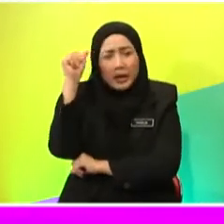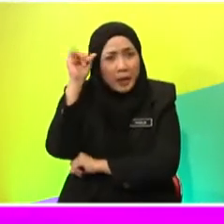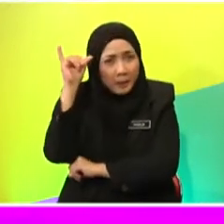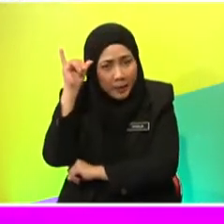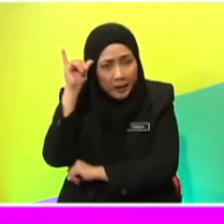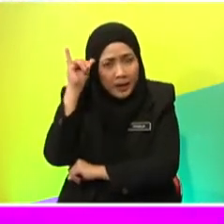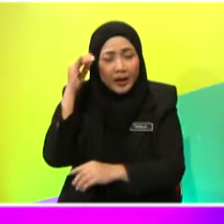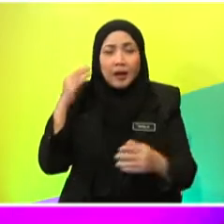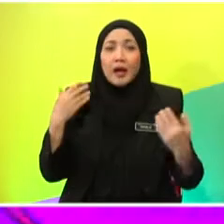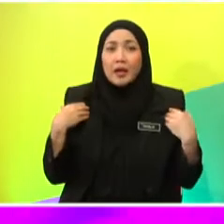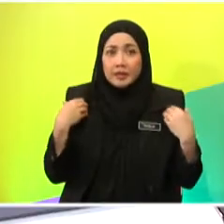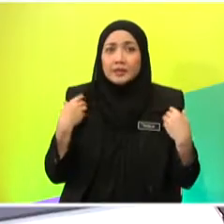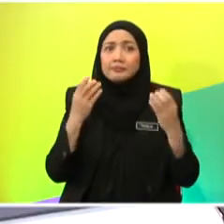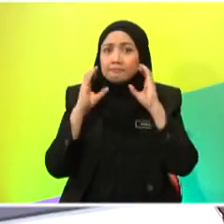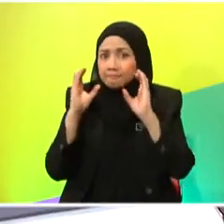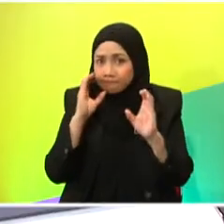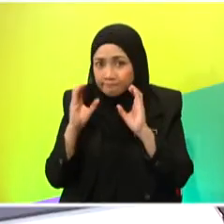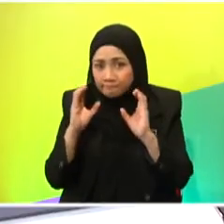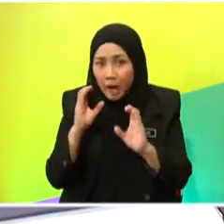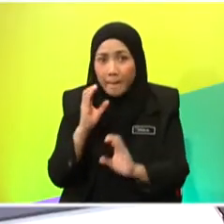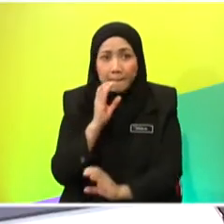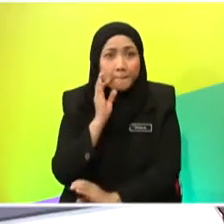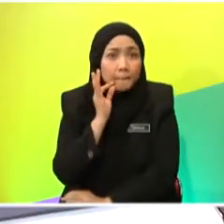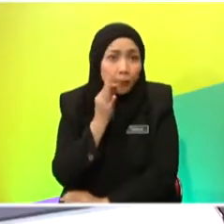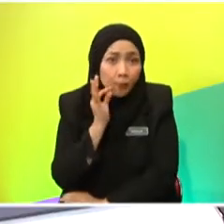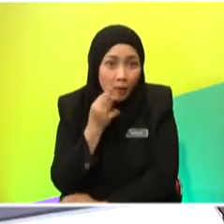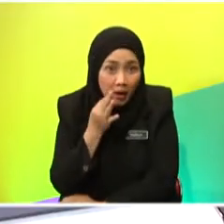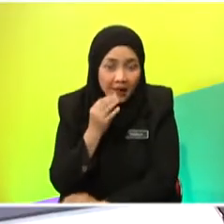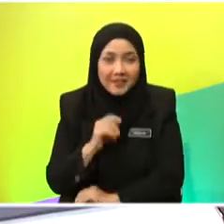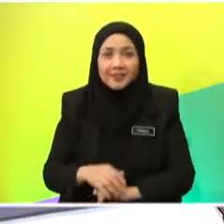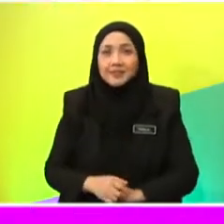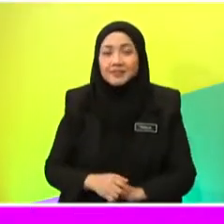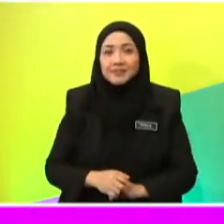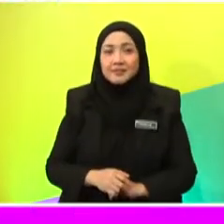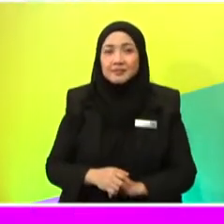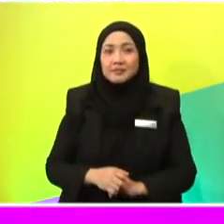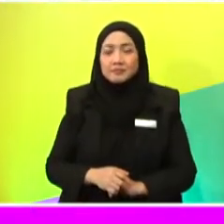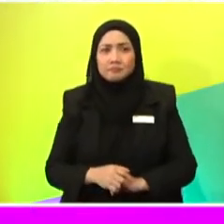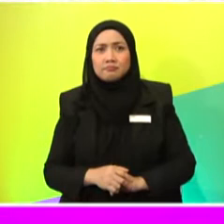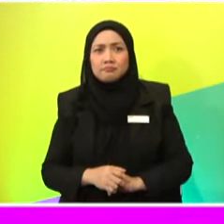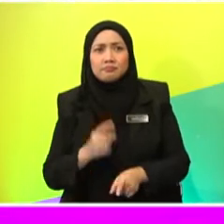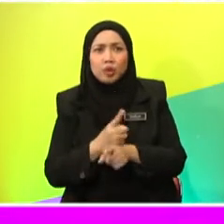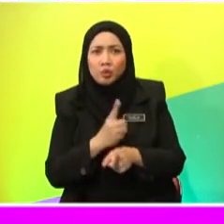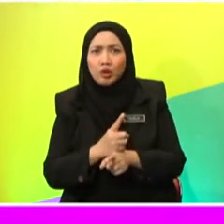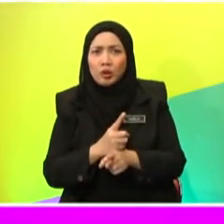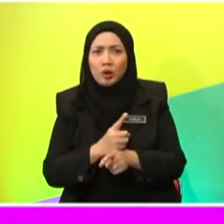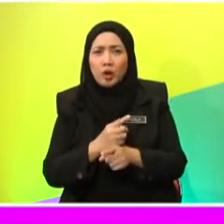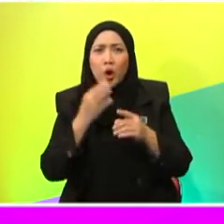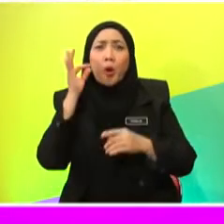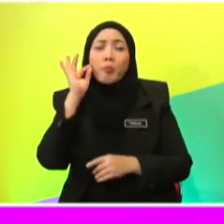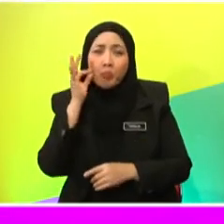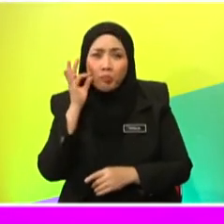tapi buah apa tuh lain dan isi rasa buah jambu Ceko betul ke Oke